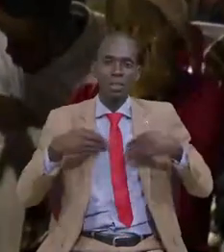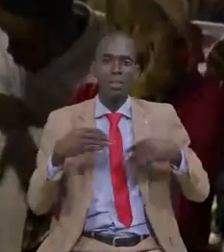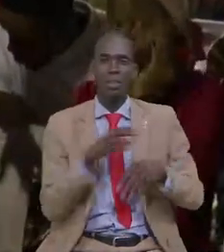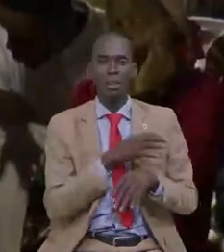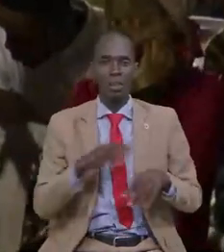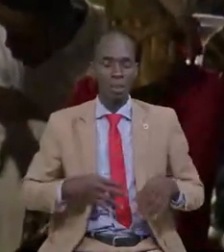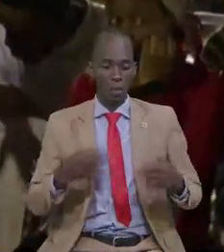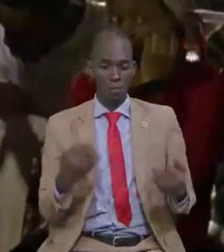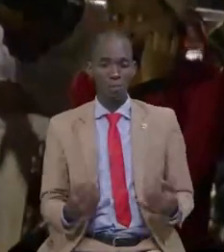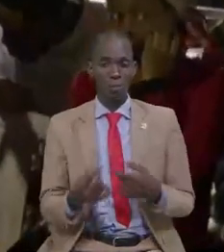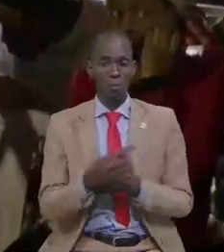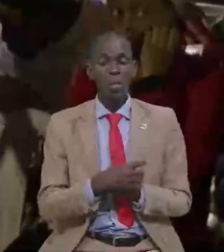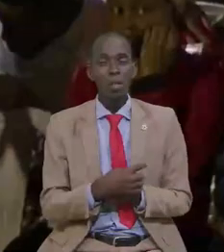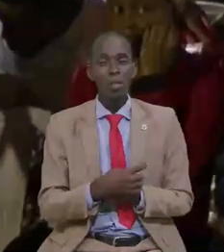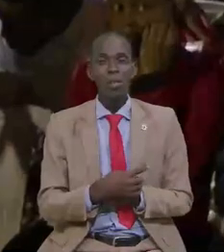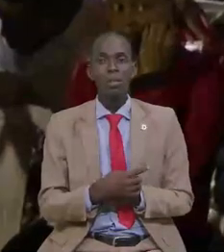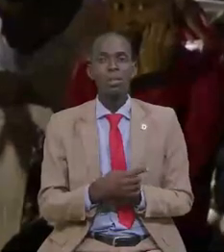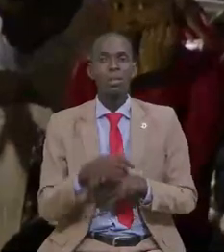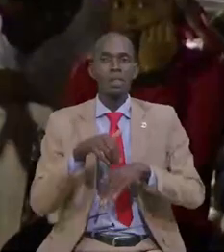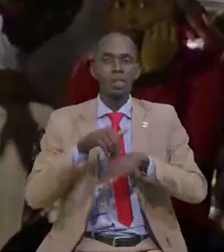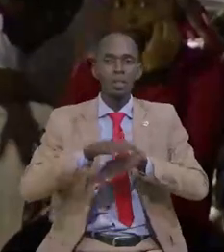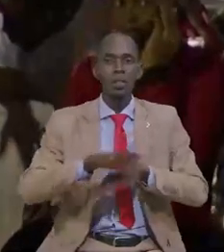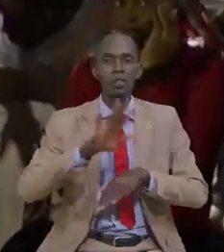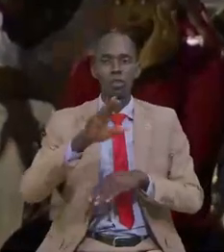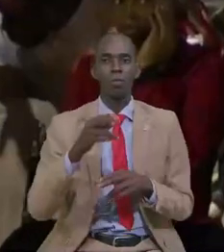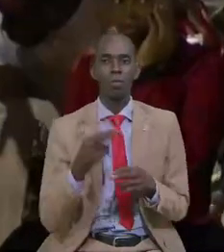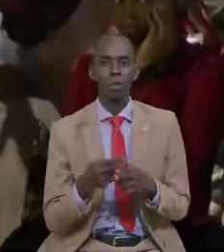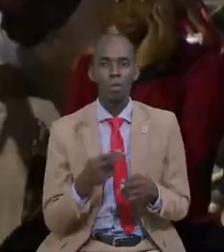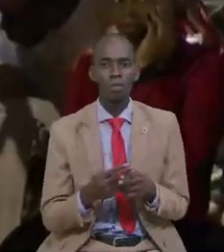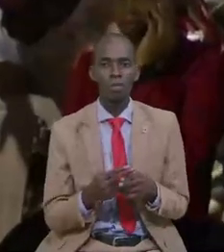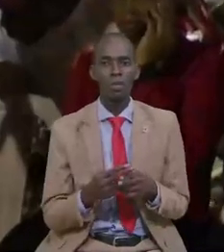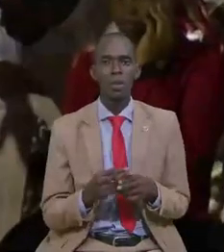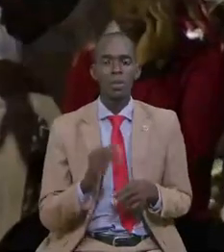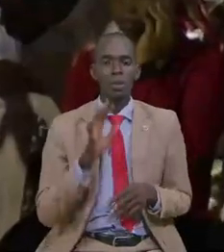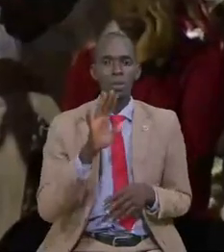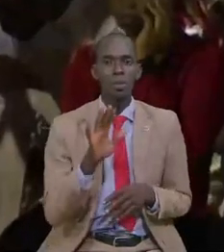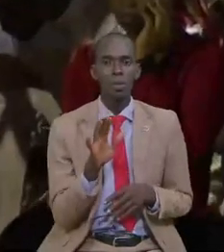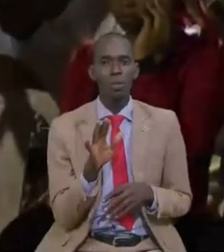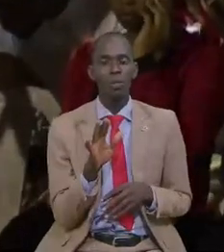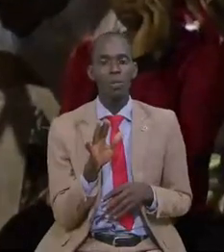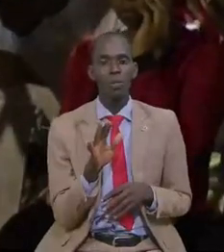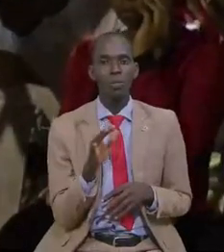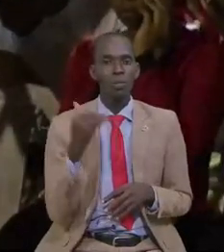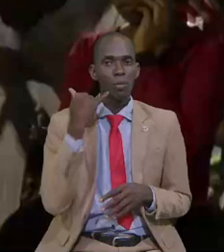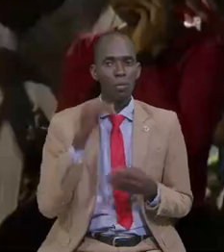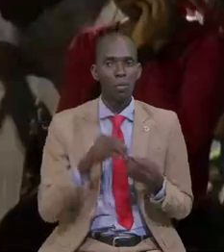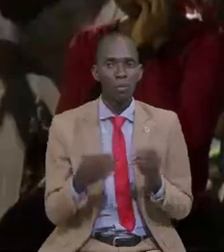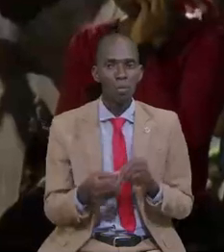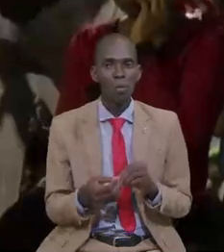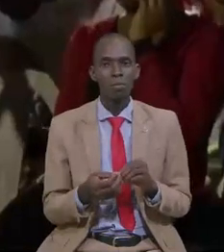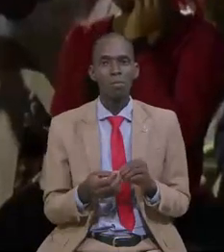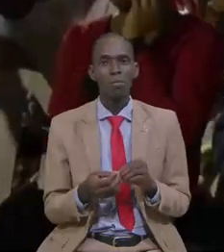Christ, priez nous envoyer votre nom, votre numéro de